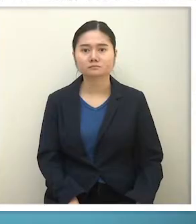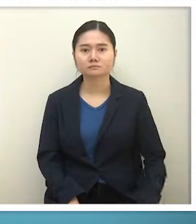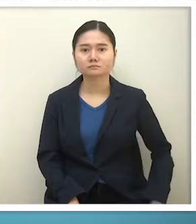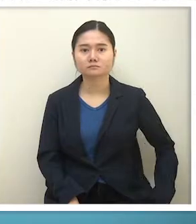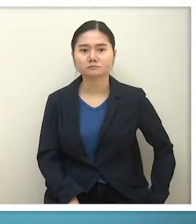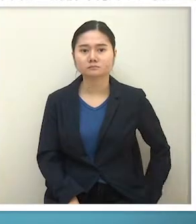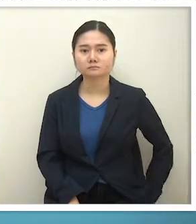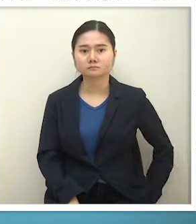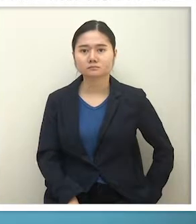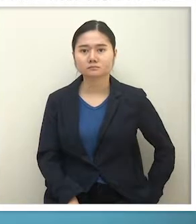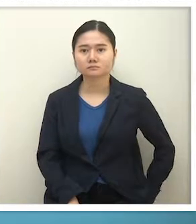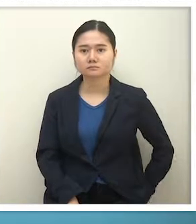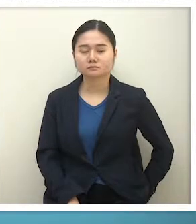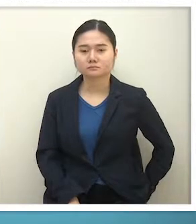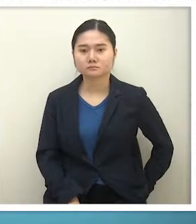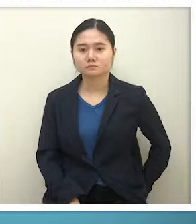อันนี้ครู